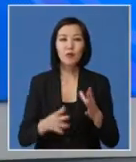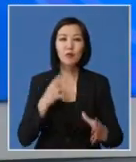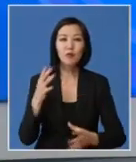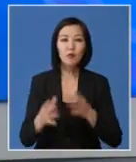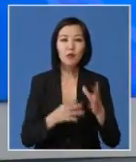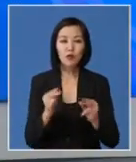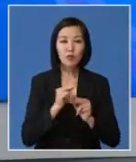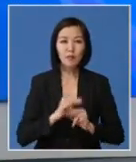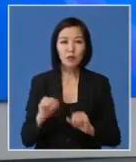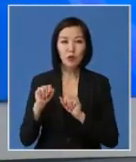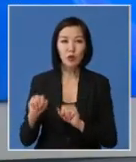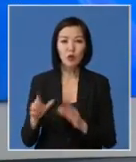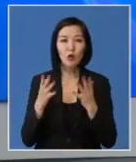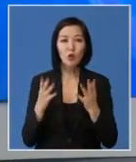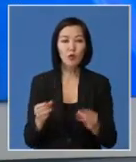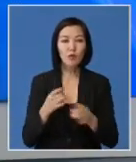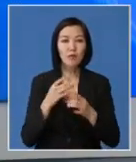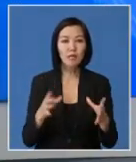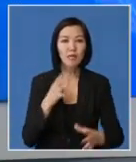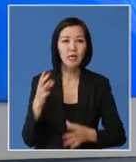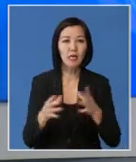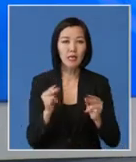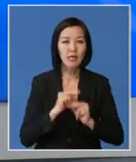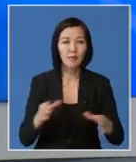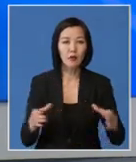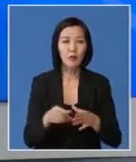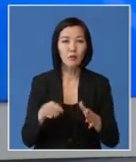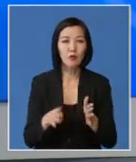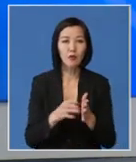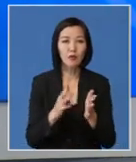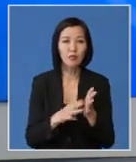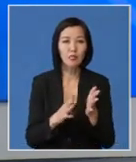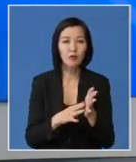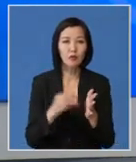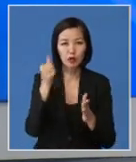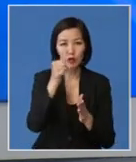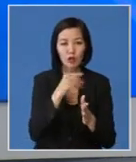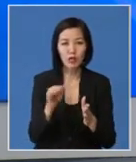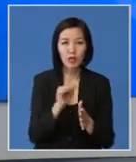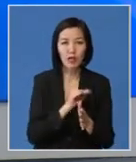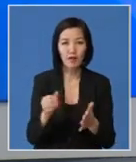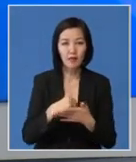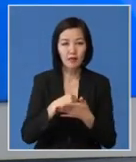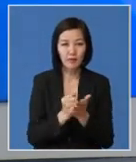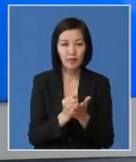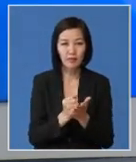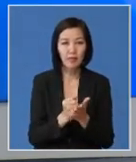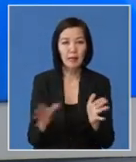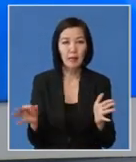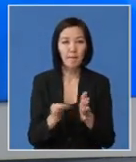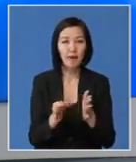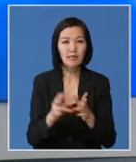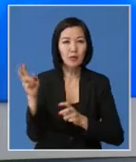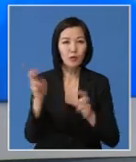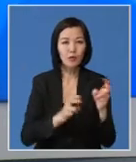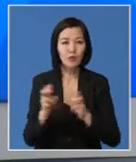Бүгін дүниежүзілік еңбекті қорғау күні. Мерекені халықаралық еңбек ұйымы 1989 жылы ресми түрде бекіткен. Мұндағы мақсат өндіріс